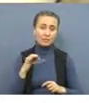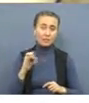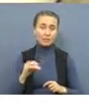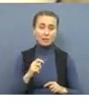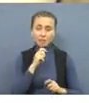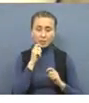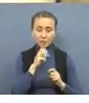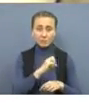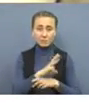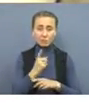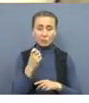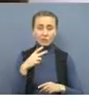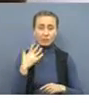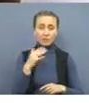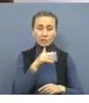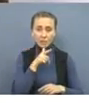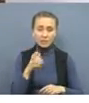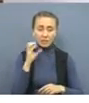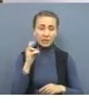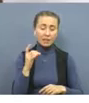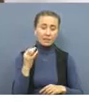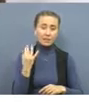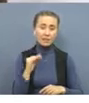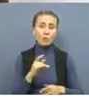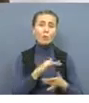мероприятий, посвященный 125-летию Сакена Сейфуллина,